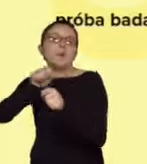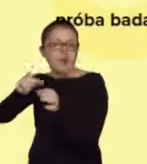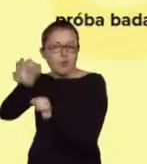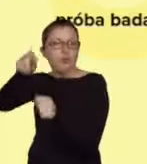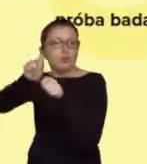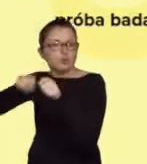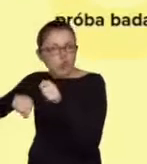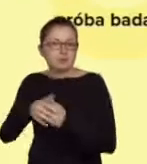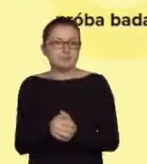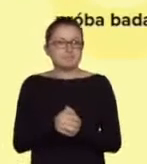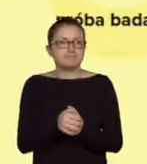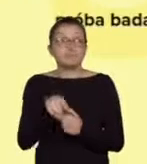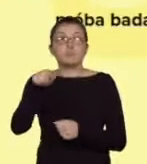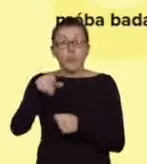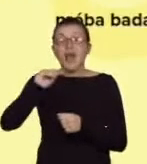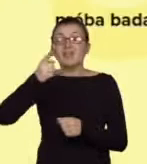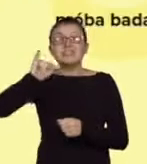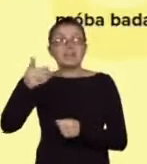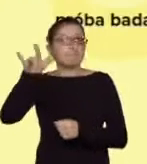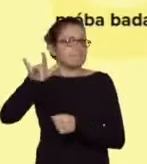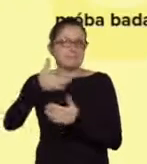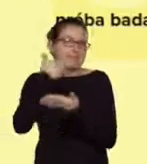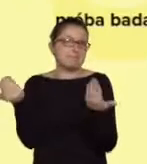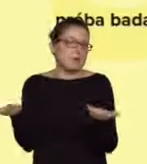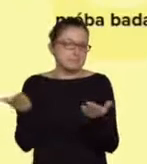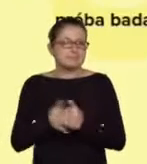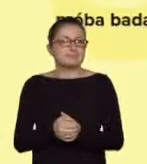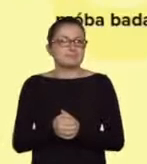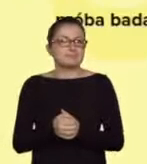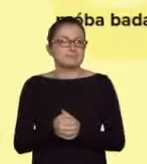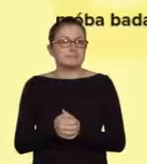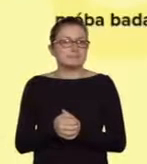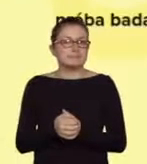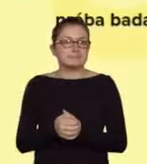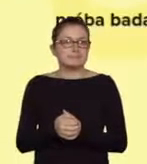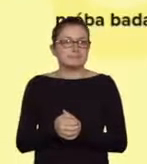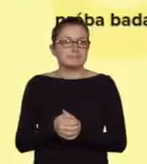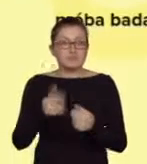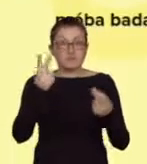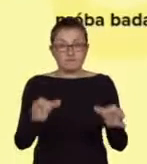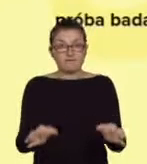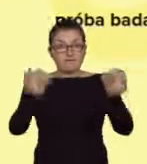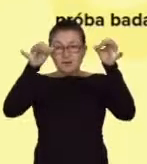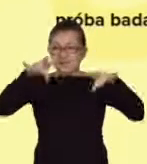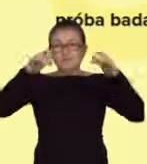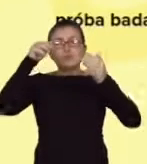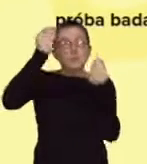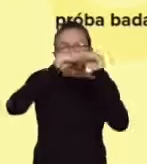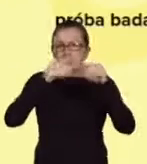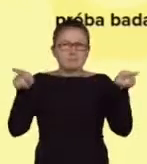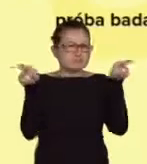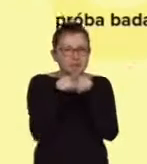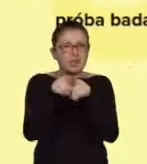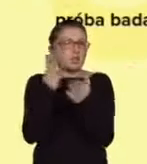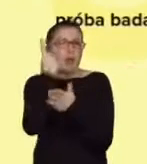czynnych enzymów trawiennych. Poza tą jedną różnicą, próba kontrolna powinna być dokładnie taka sama jak próba